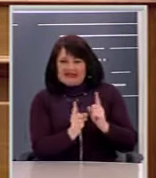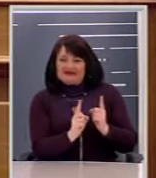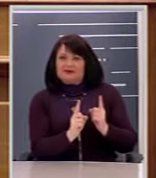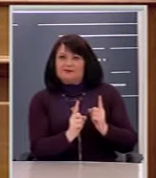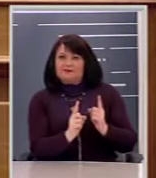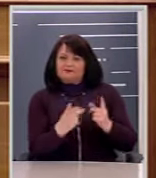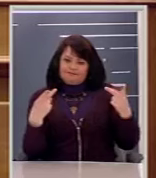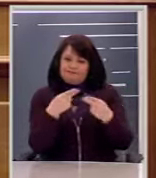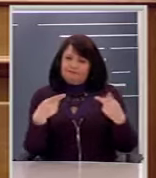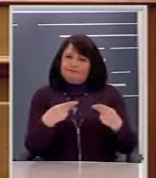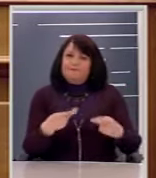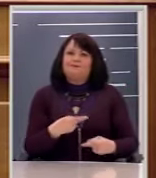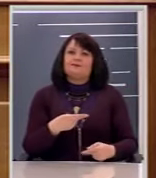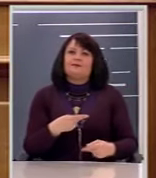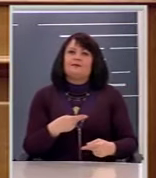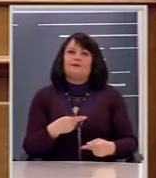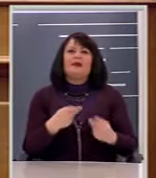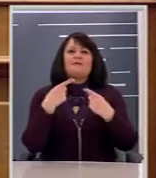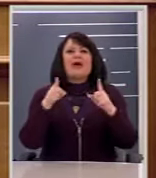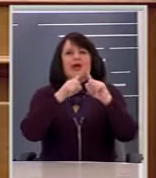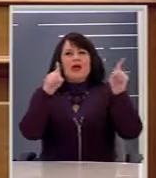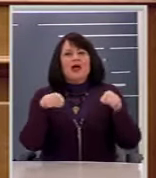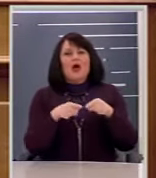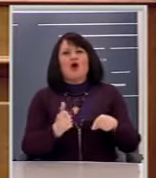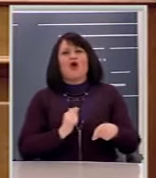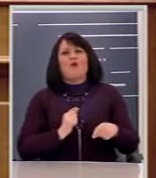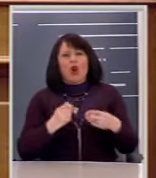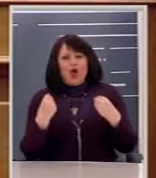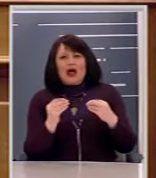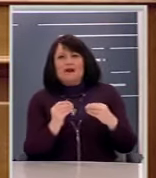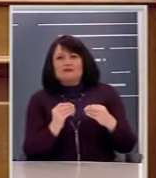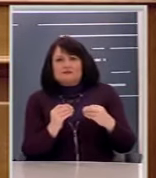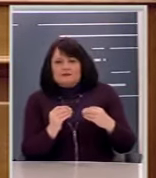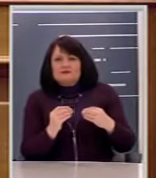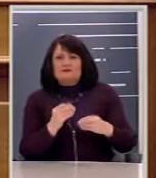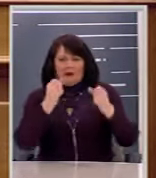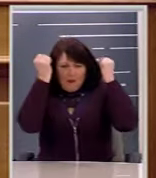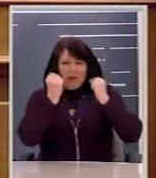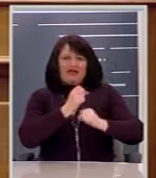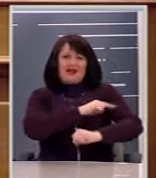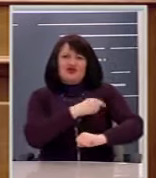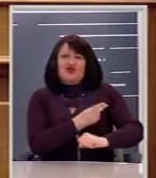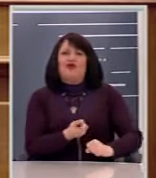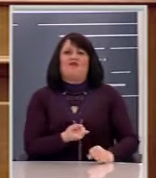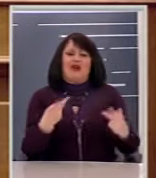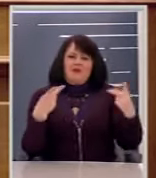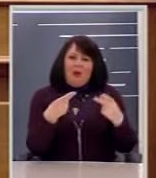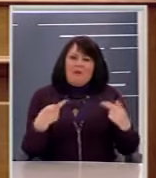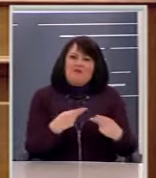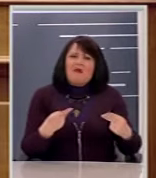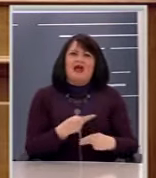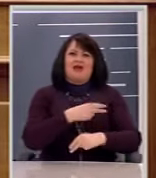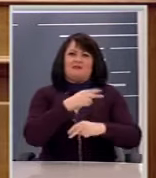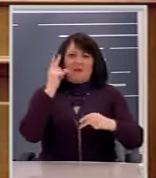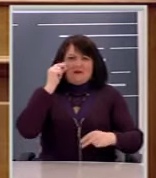να κουρέψουν με το PSI τα ασφαλιστικά ταμεία, να διαλύσουν τα νοσοκομεία, να διαλύσουν τη δημόσια περιουσία, τα